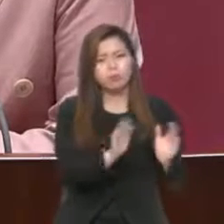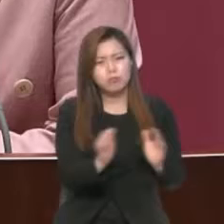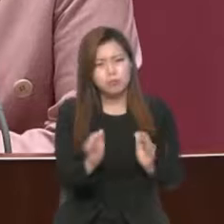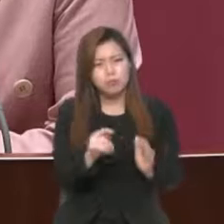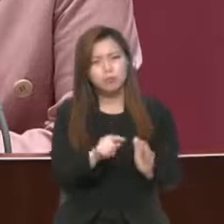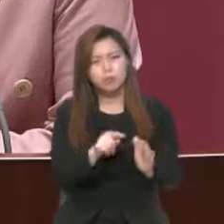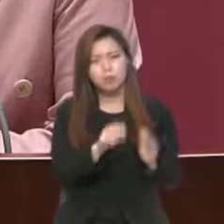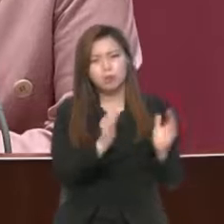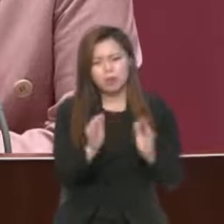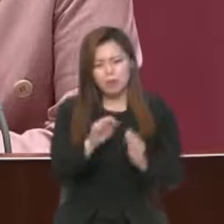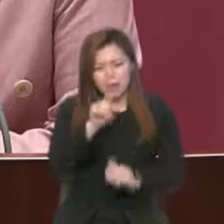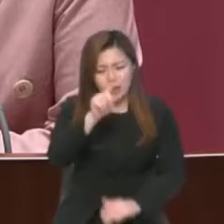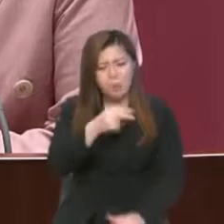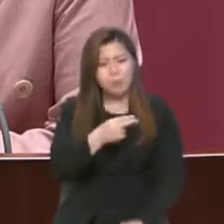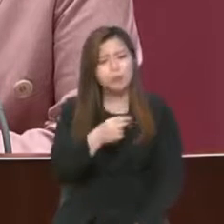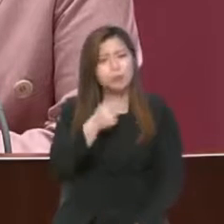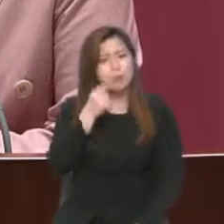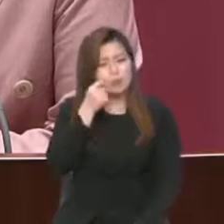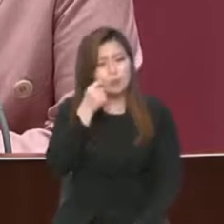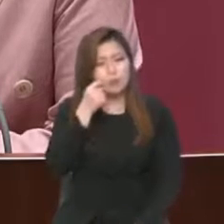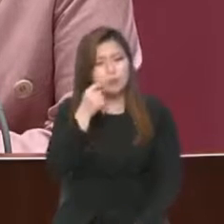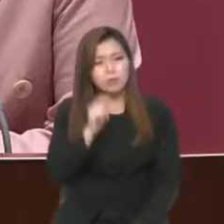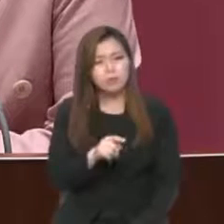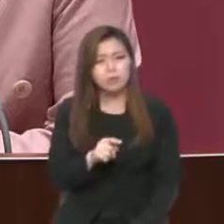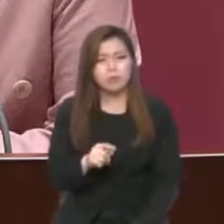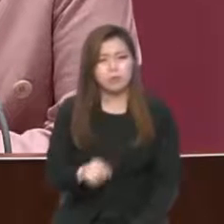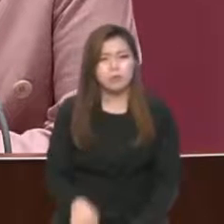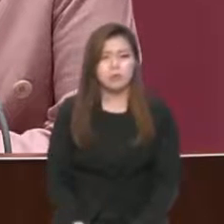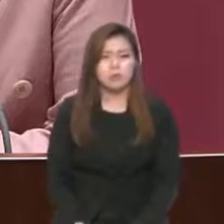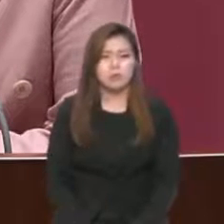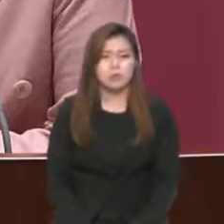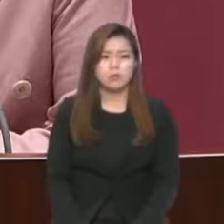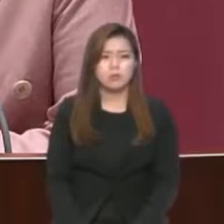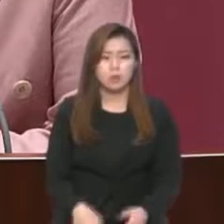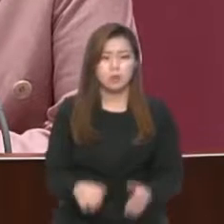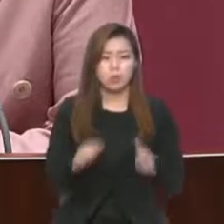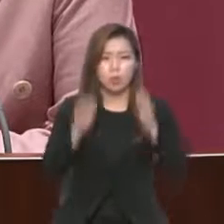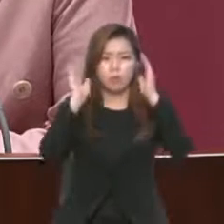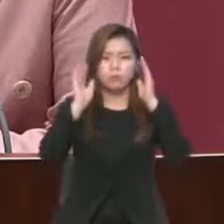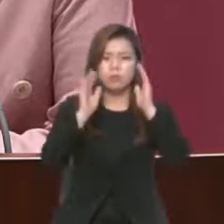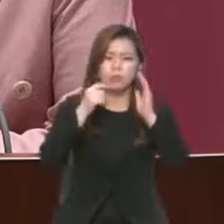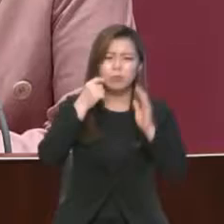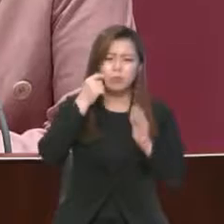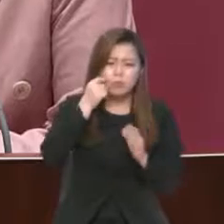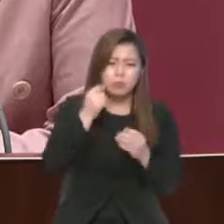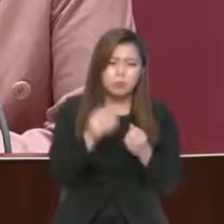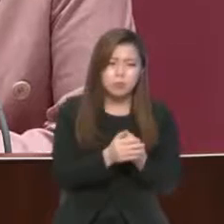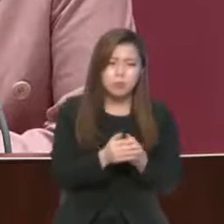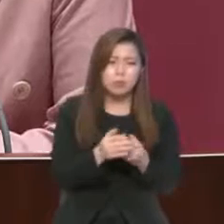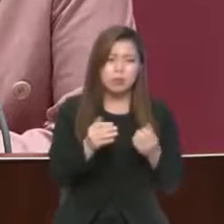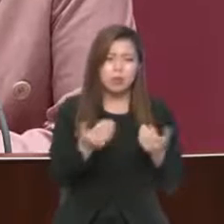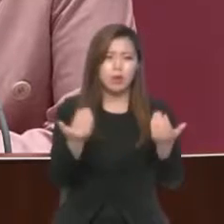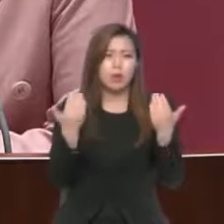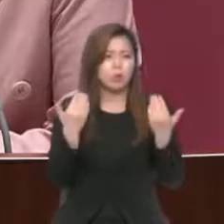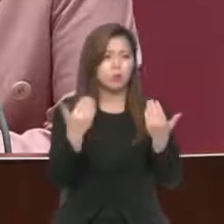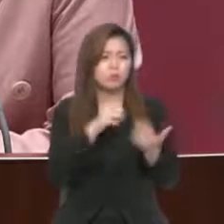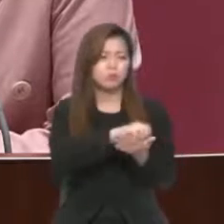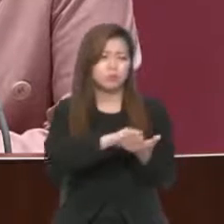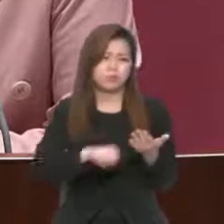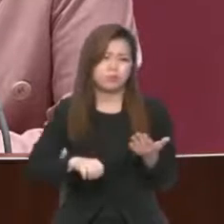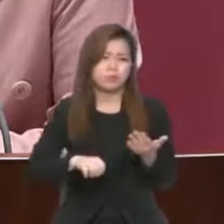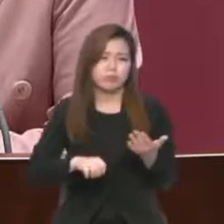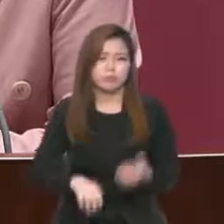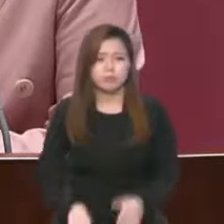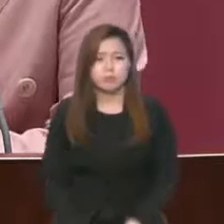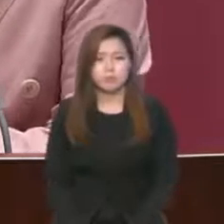못한 채로 다니다가 애가 상당히 힘들어져서 그냥 저기 그 학교를 그만 그러니까 다니기로 하고 들어왔어요. 보좌관에게 네.